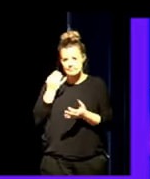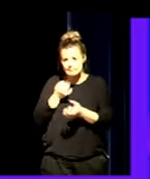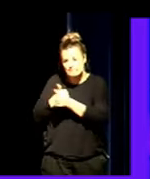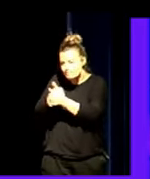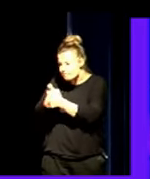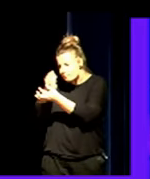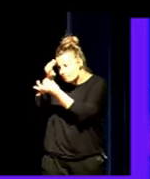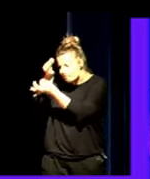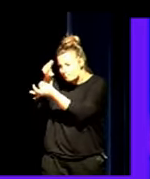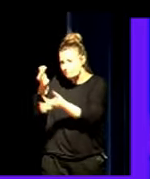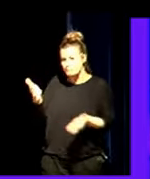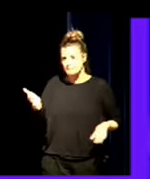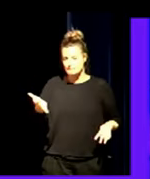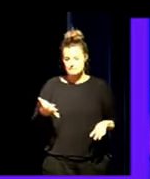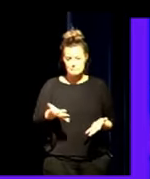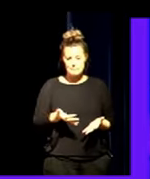nolgira.